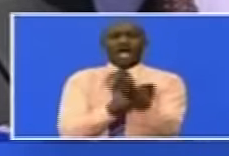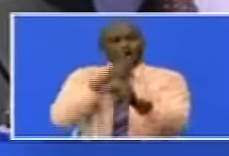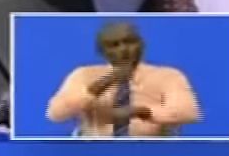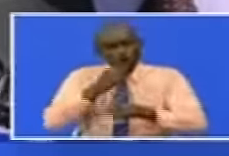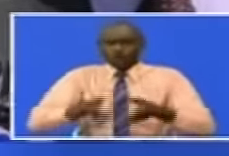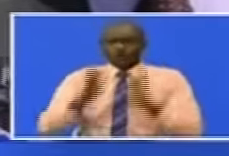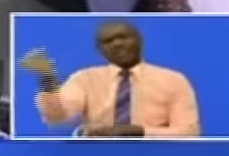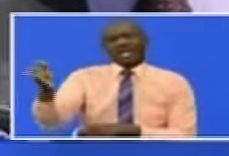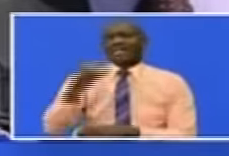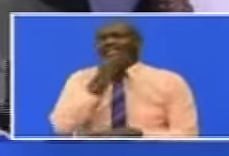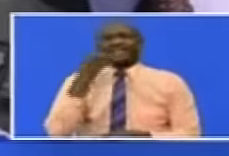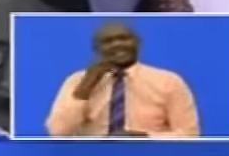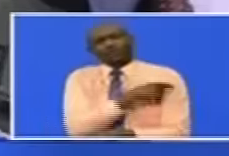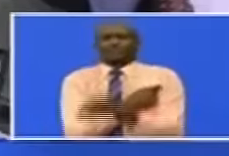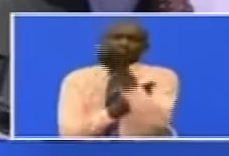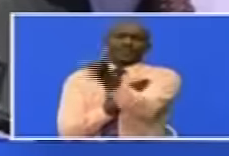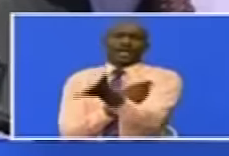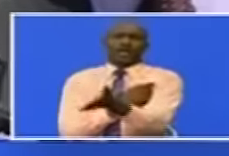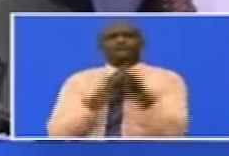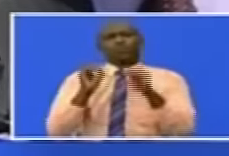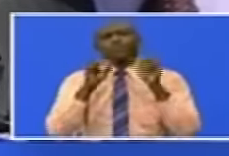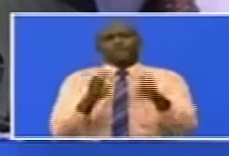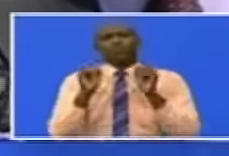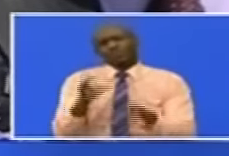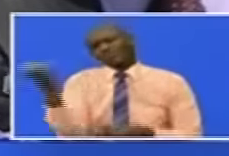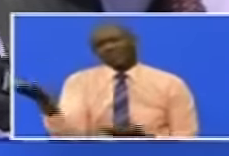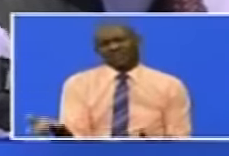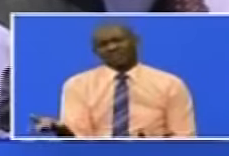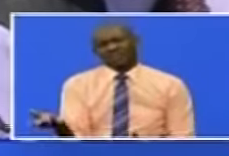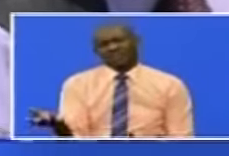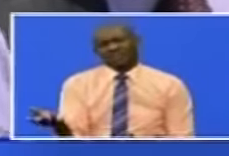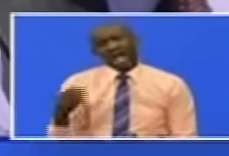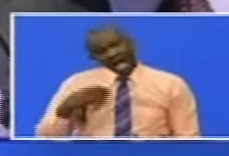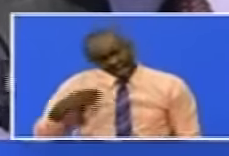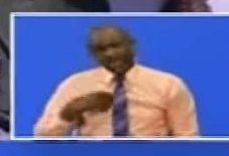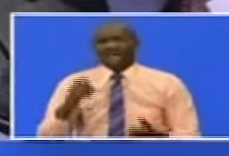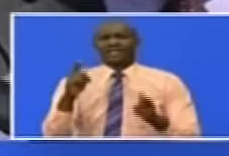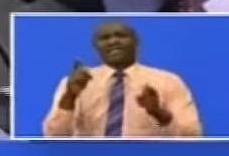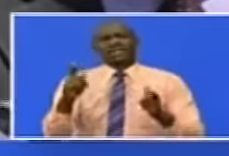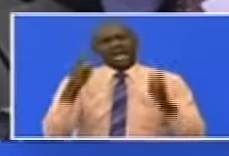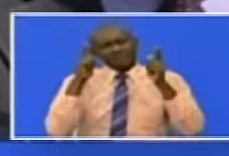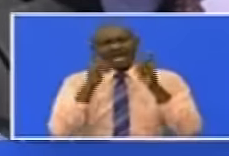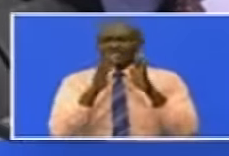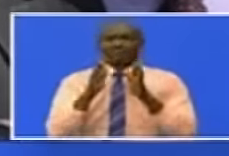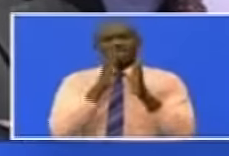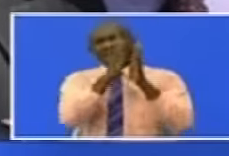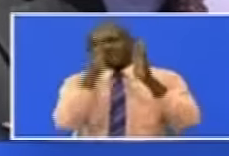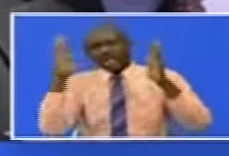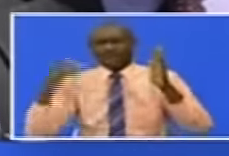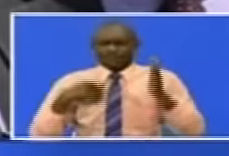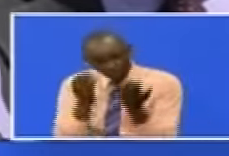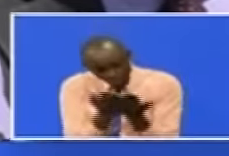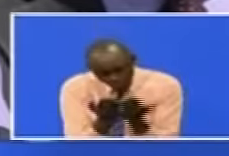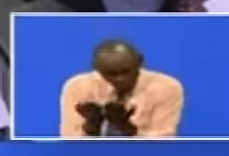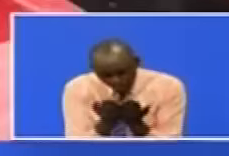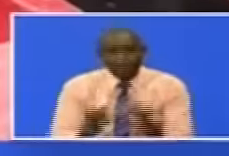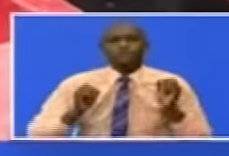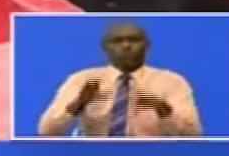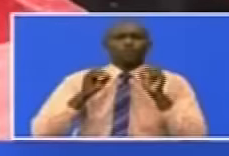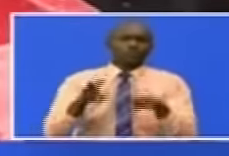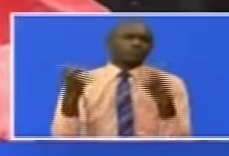Kenyatta National Hospital. That is Nairobi Hospital among many others. It goes through Kenya National Library. You had exhaust systems that could be heard even a kilometer